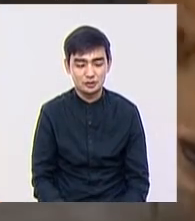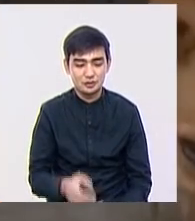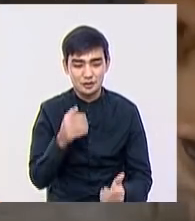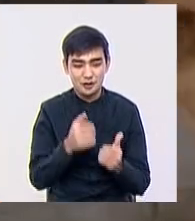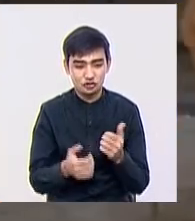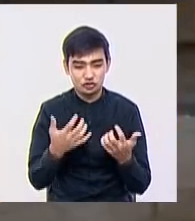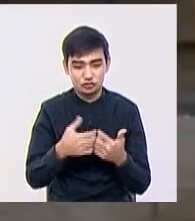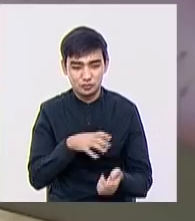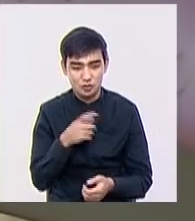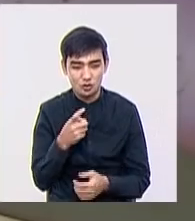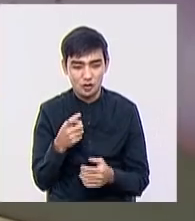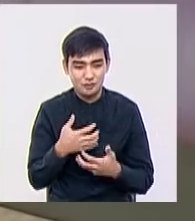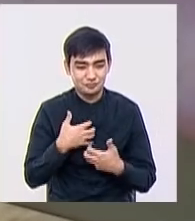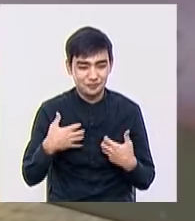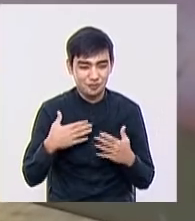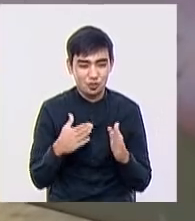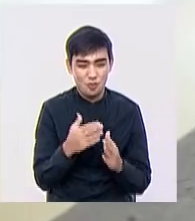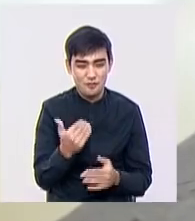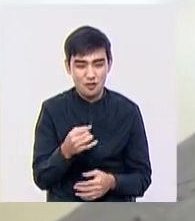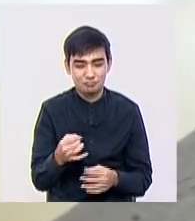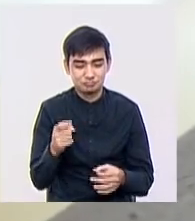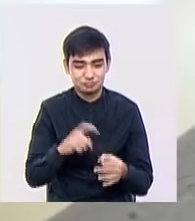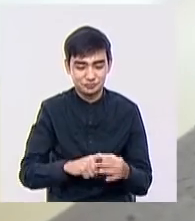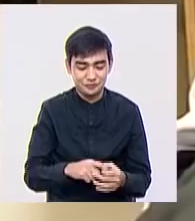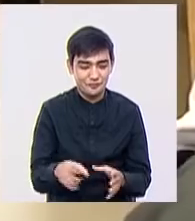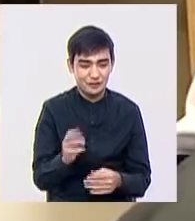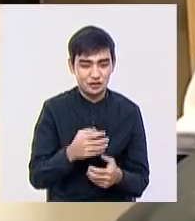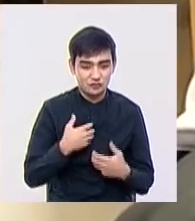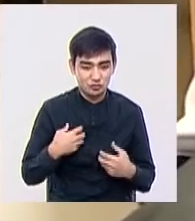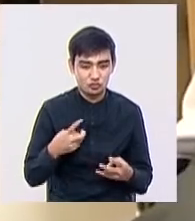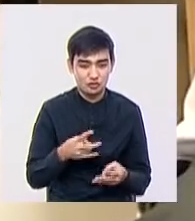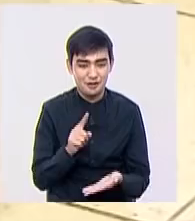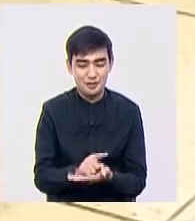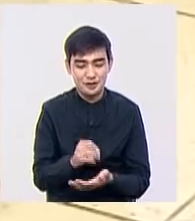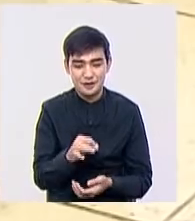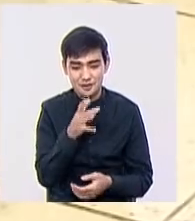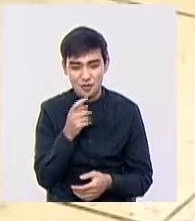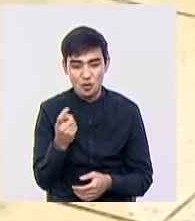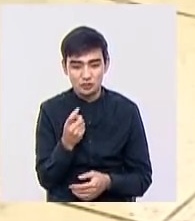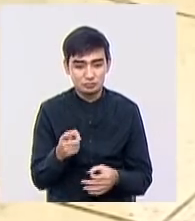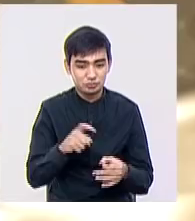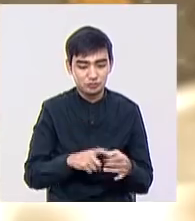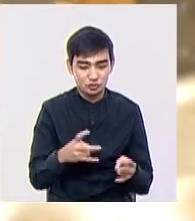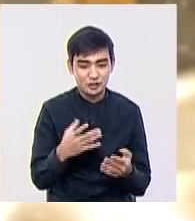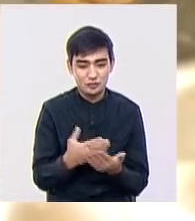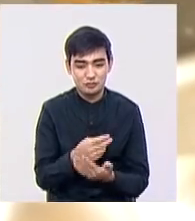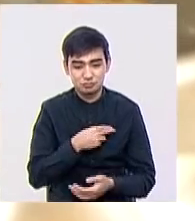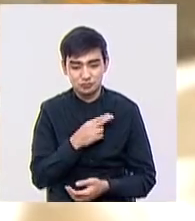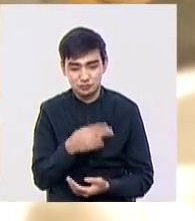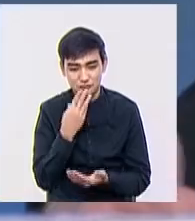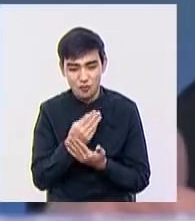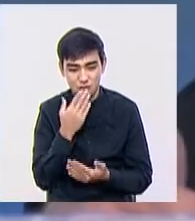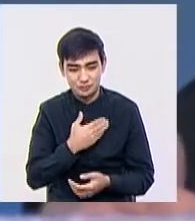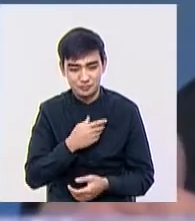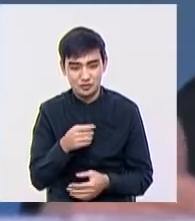Каждый на счету. Владельцев домашних животных обяжут регистрировать всех питомцев. В какой срок хозяева должны будут оповещать о смерти своих